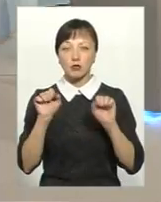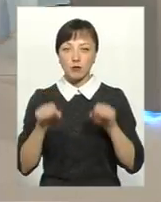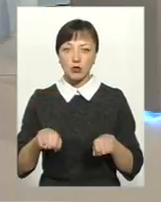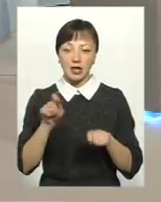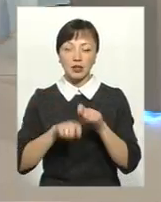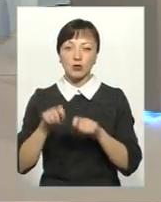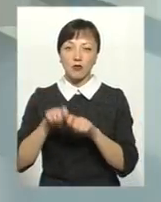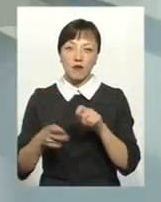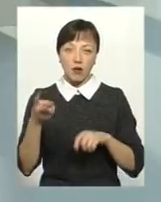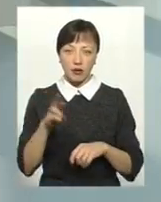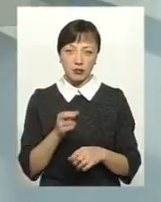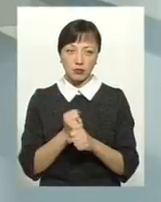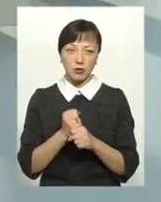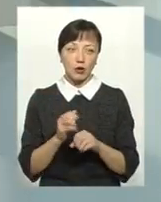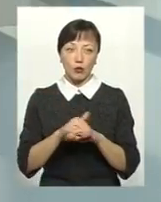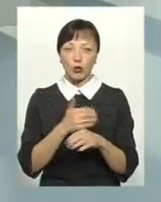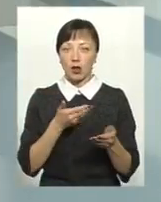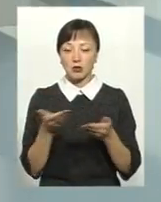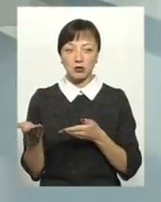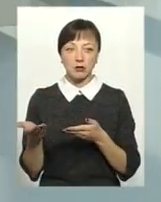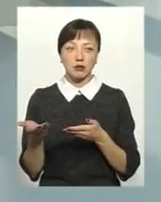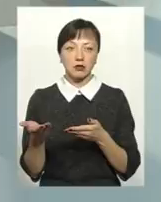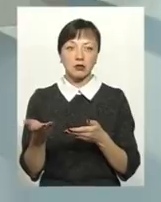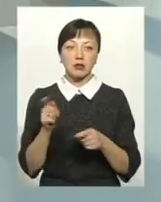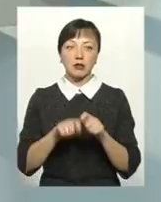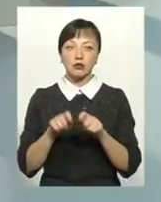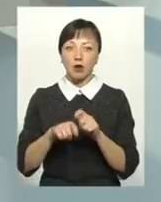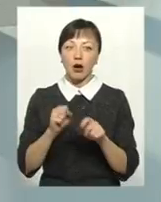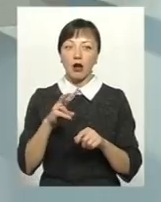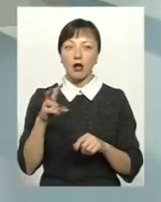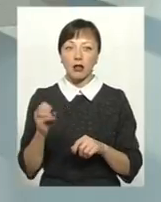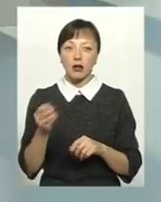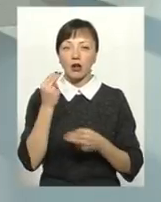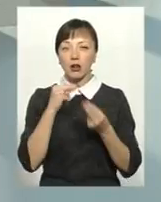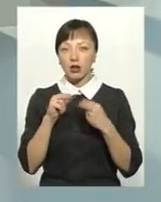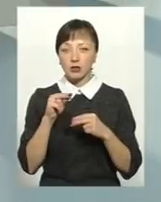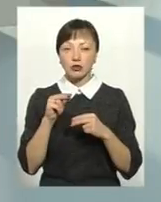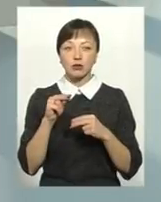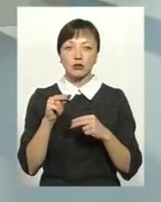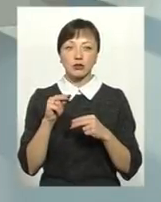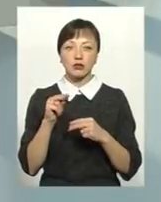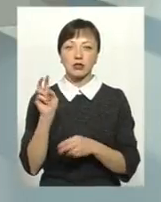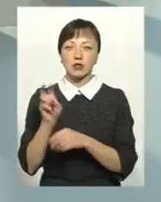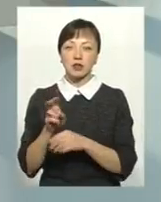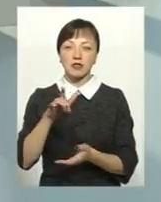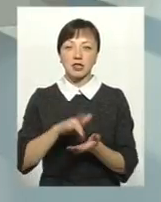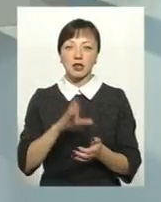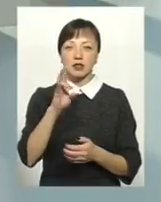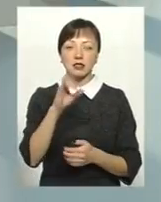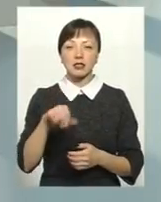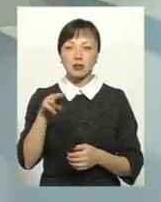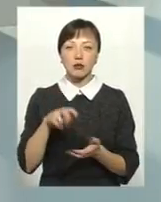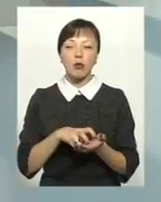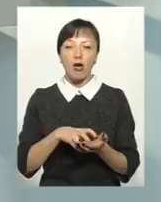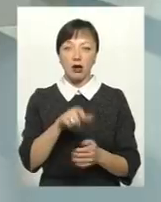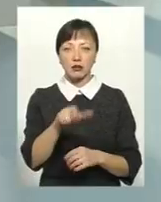пройти тестування. Я кажу, будь ласка, проходьте, тестуйтесь, але це краще, я кажу, йти в центр СНІДу. Ну, бояться,